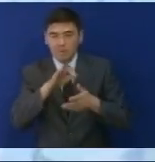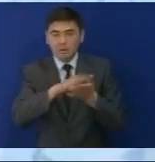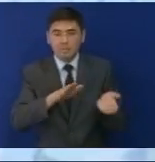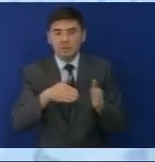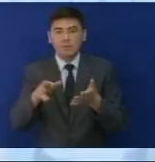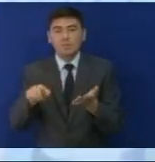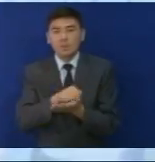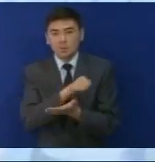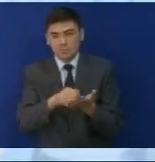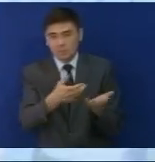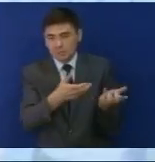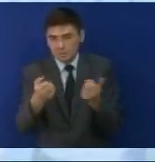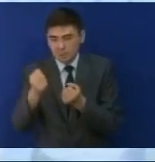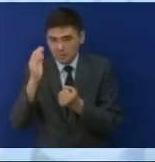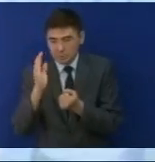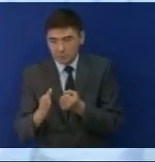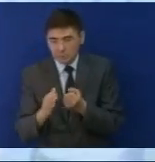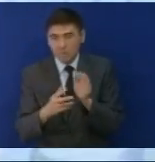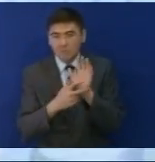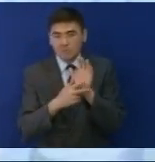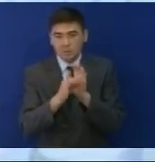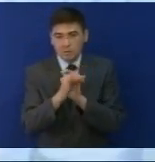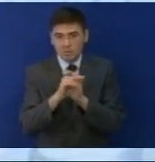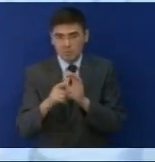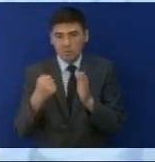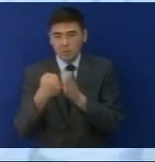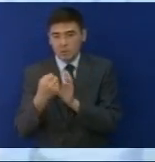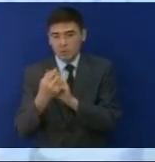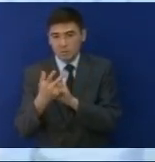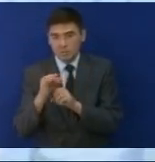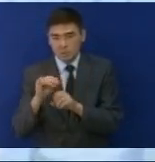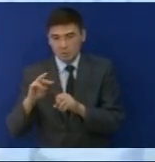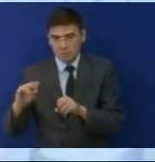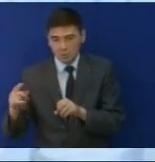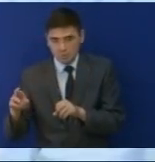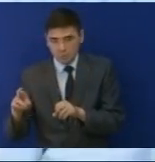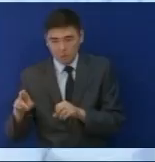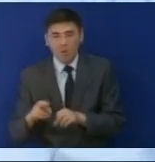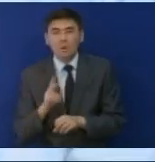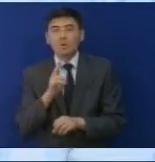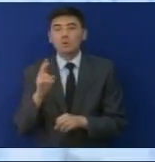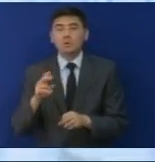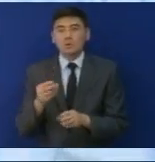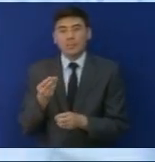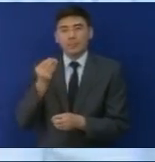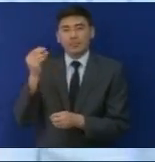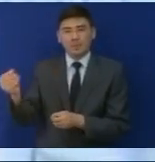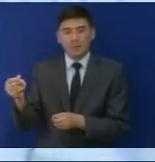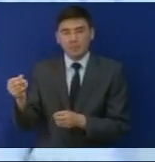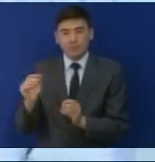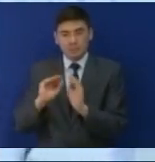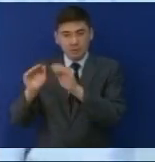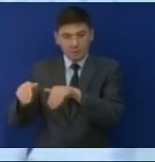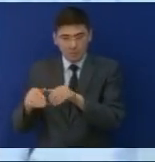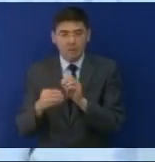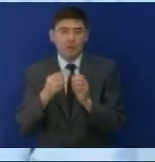Процедура проведения экзамена будет с 8 июля по 13 июля. Для поступающих платных, которые сдают ЕНТ позже, будет